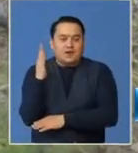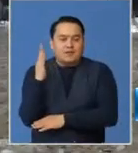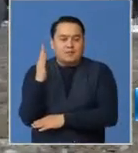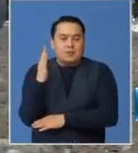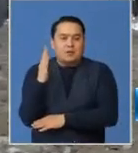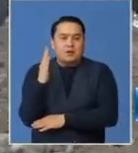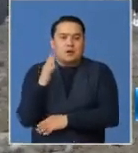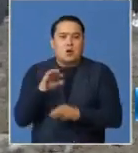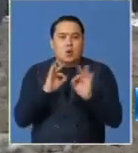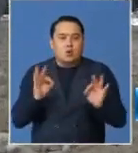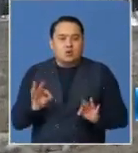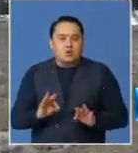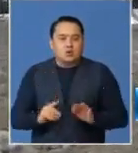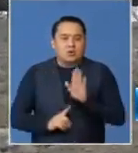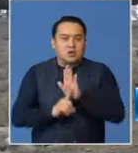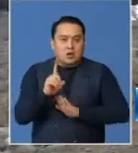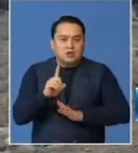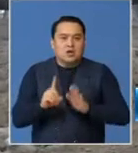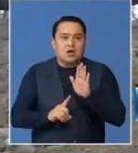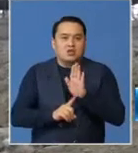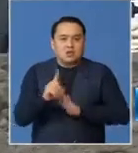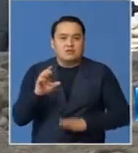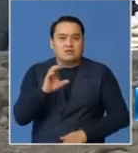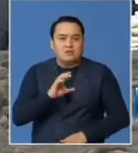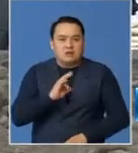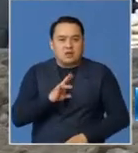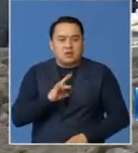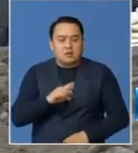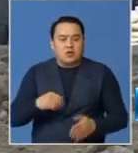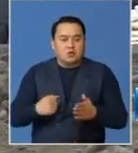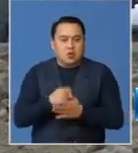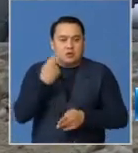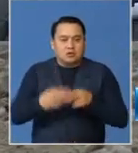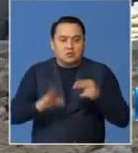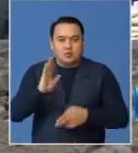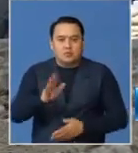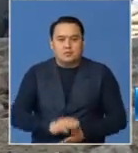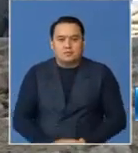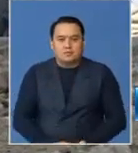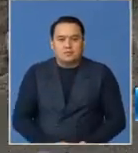Отметим, осенний этап по озеленению стартовал в начале сентября. Продлится он до конца ноября.